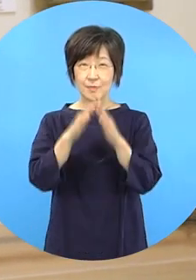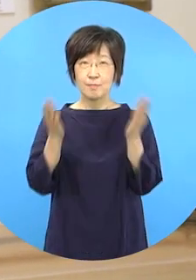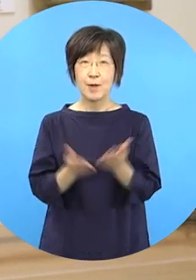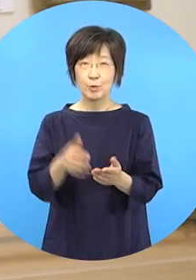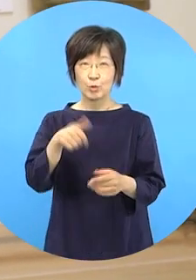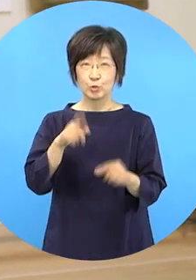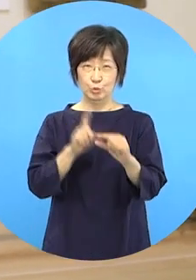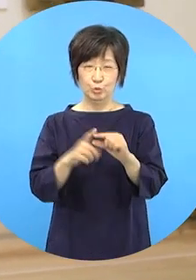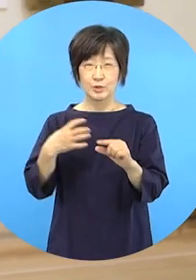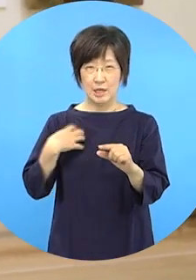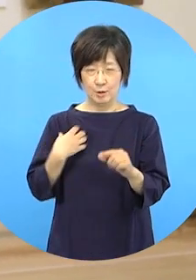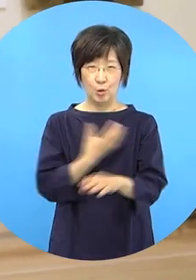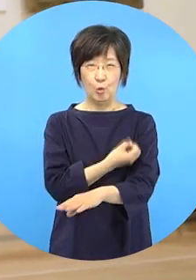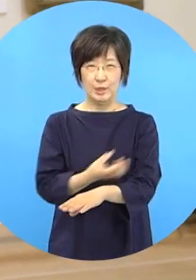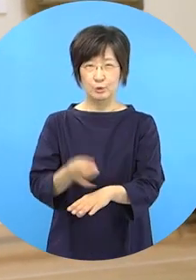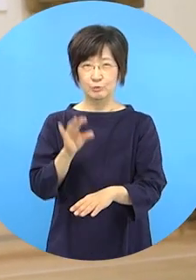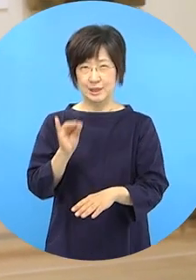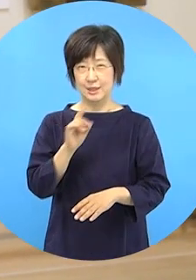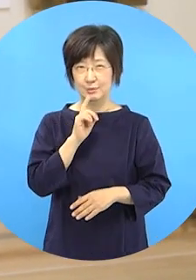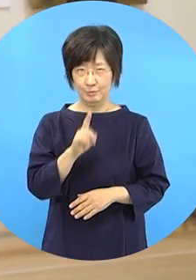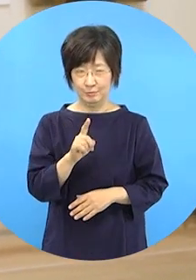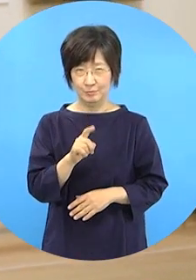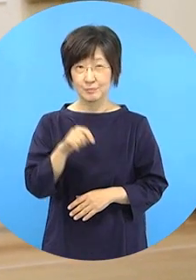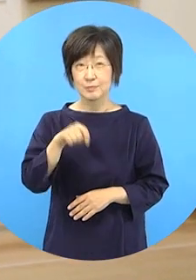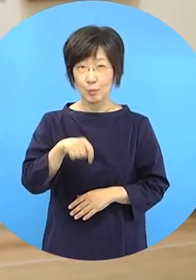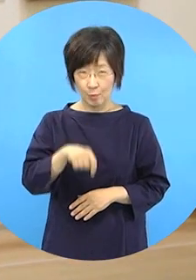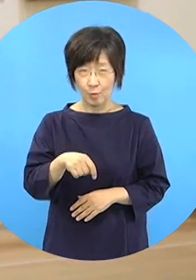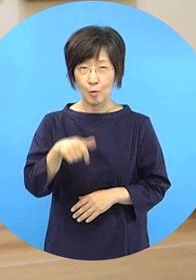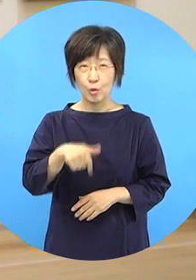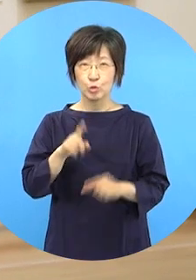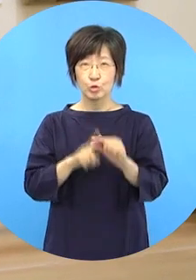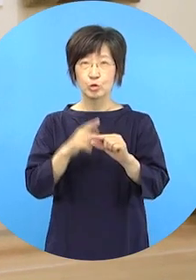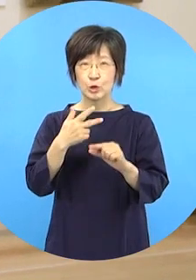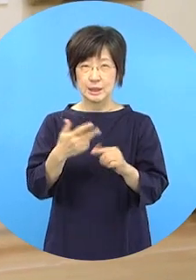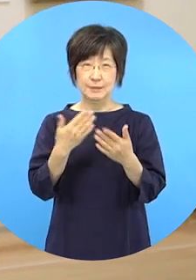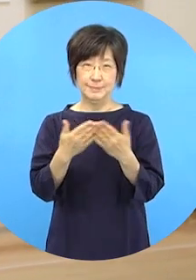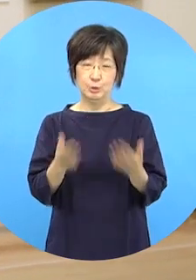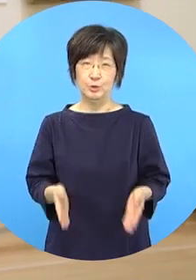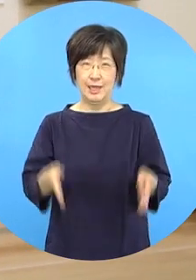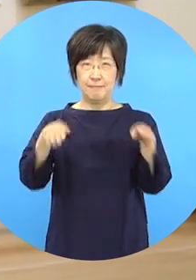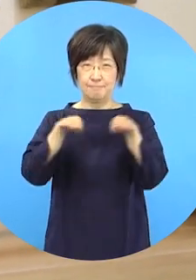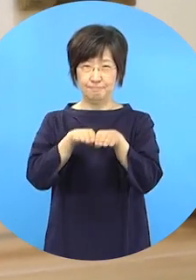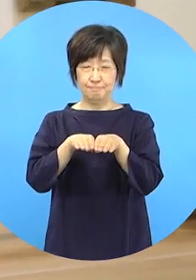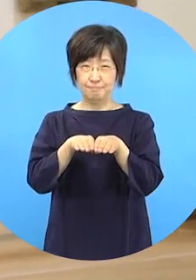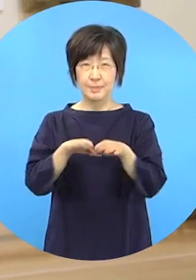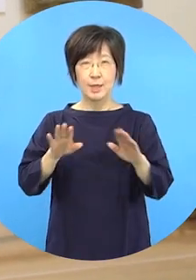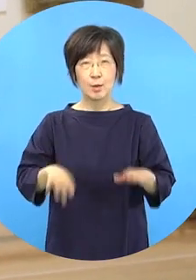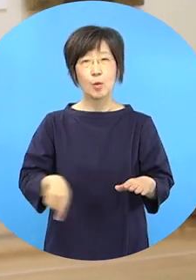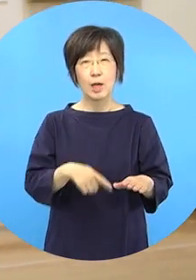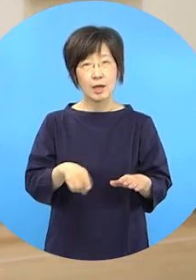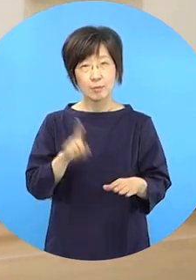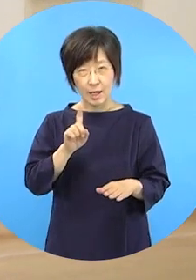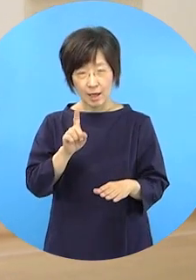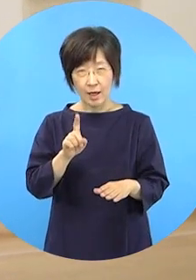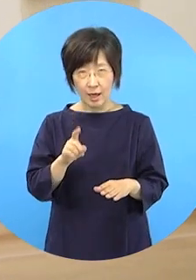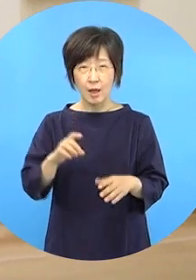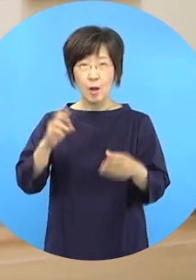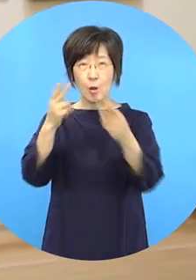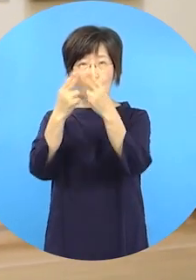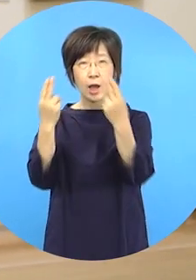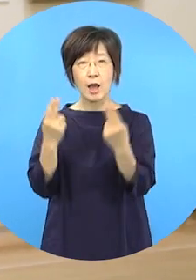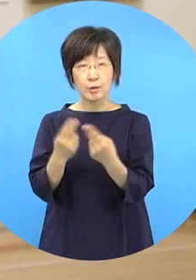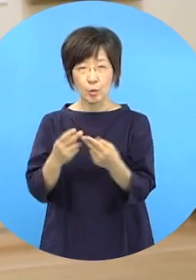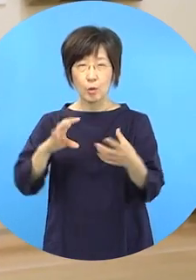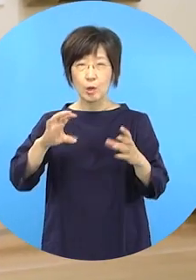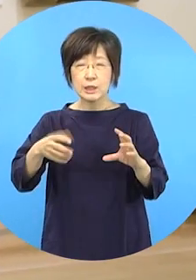丸ごと府中キャスターの菊池涼子です。私は今府中市美術館にやってきました。今回は北海道岩内の